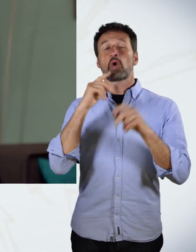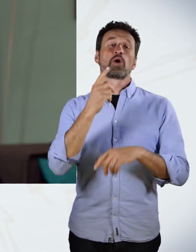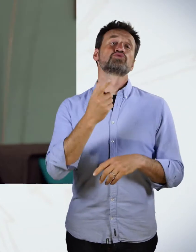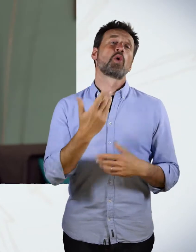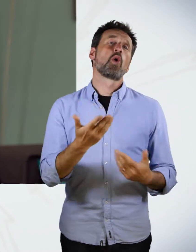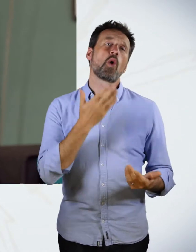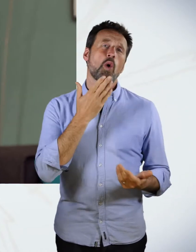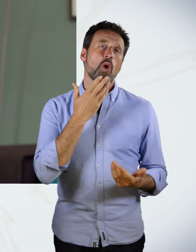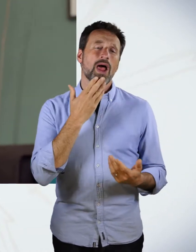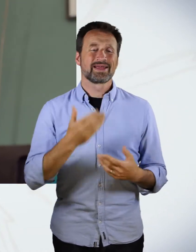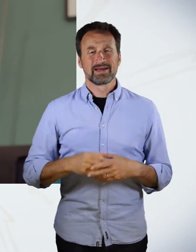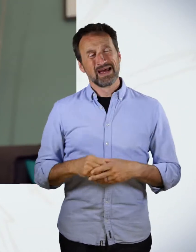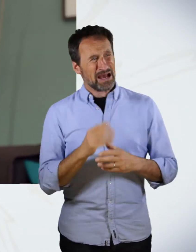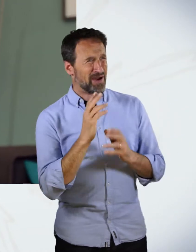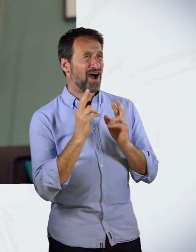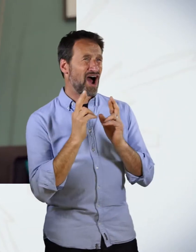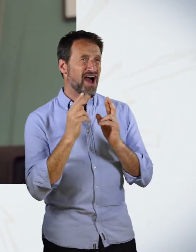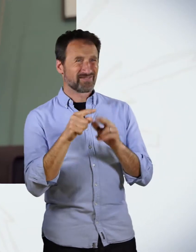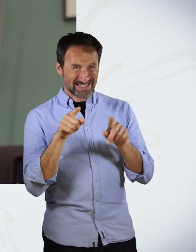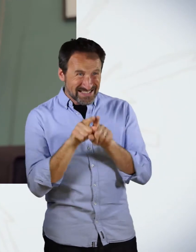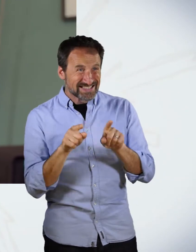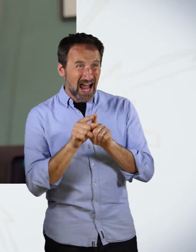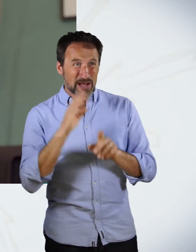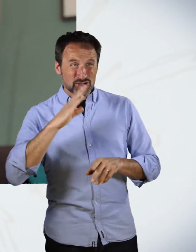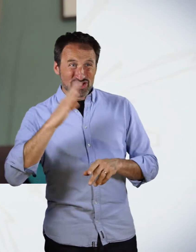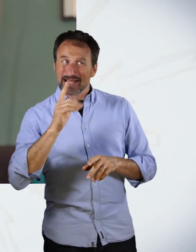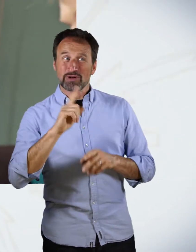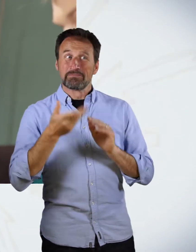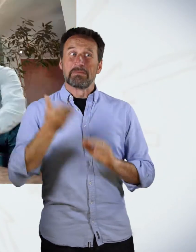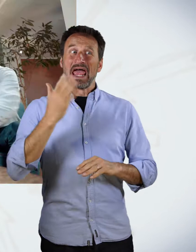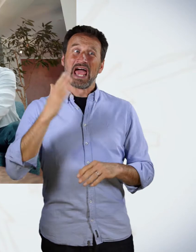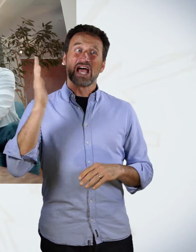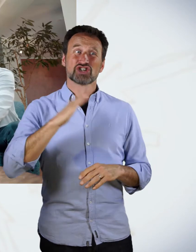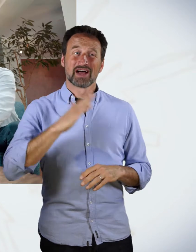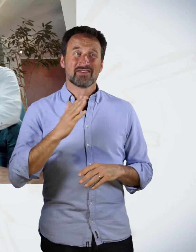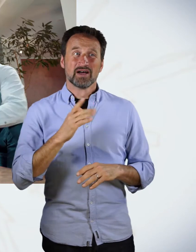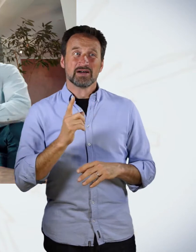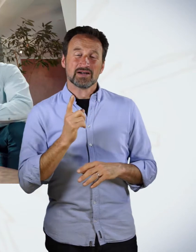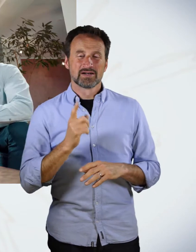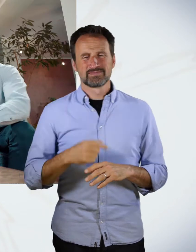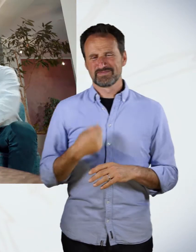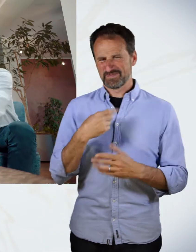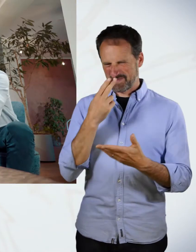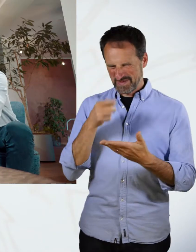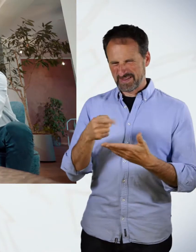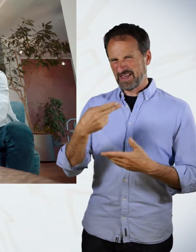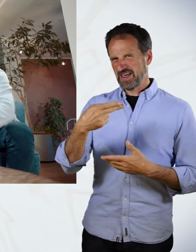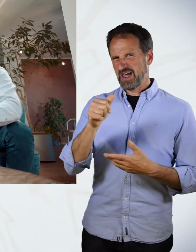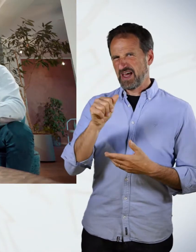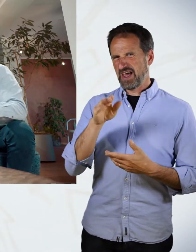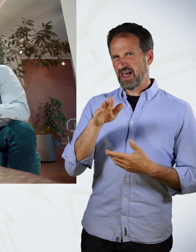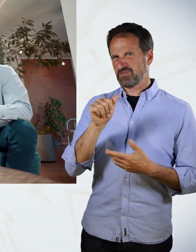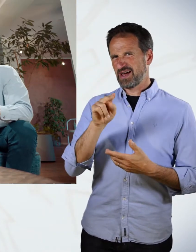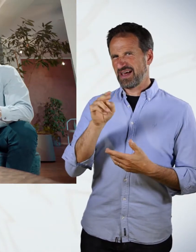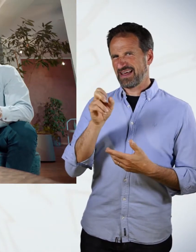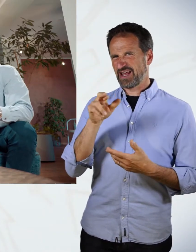hoffe, es ist auch dieselbe Chili und nicht irgendwie eine schärfere Sorte oder so. Ja, aber wenn ich das hier sehe, wie es ist, dann wird das so eine Habanero sein, schätze ich. Und